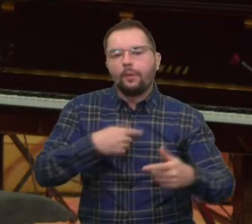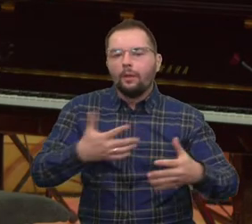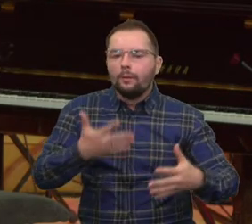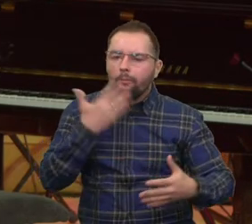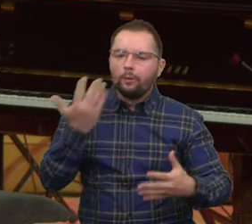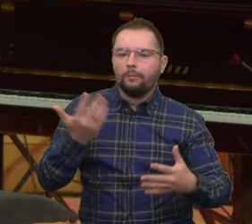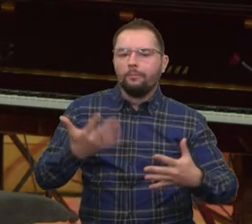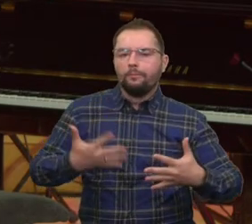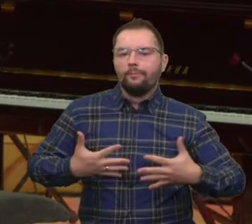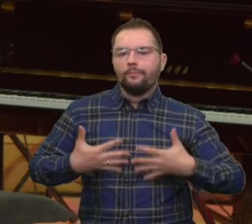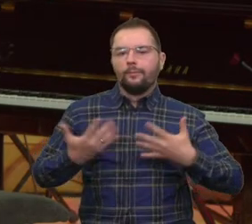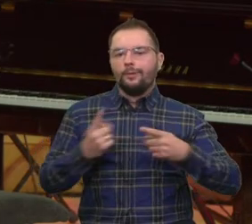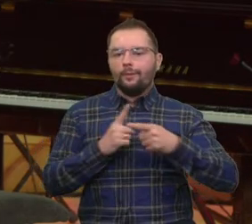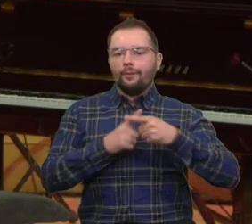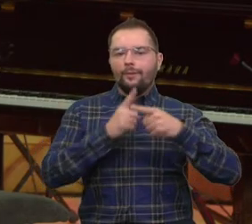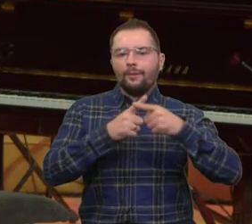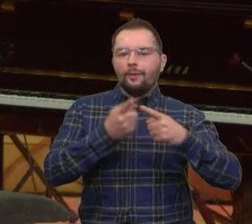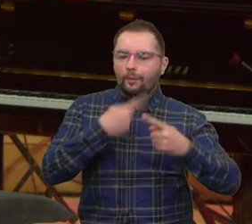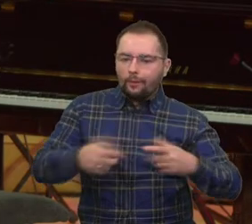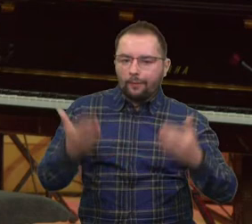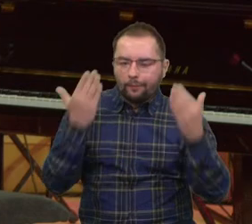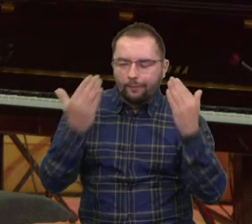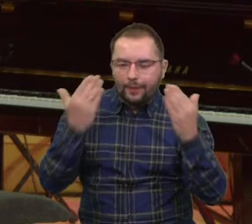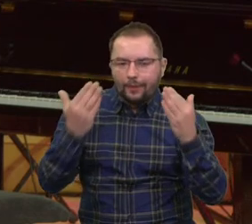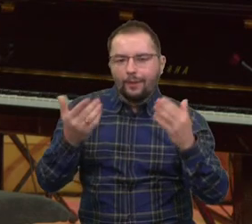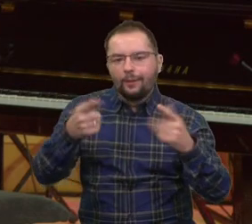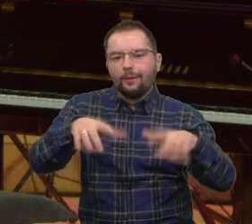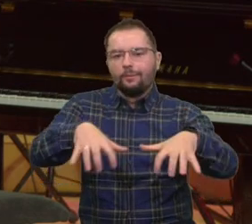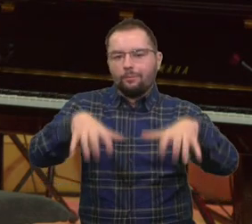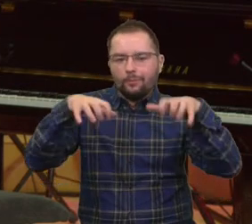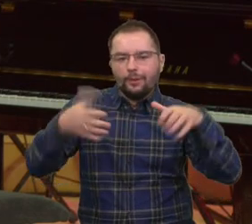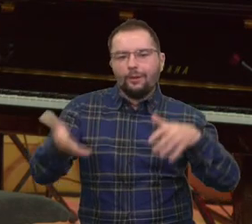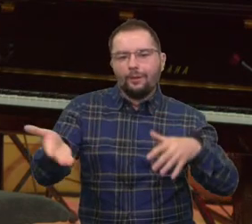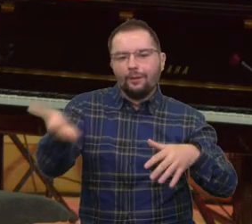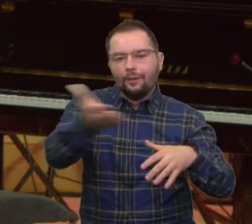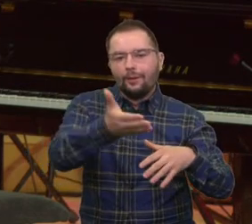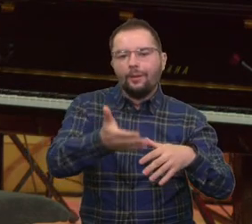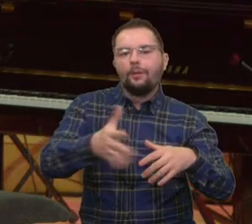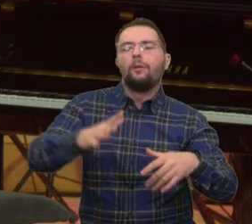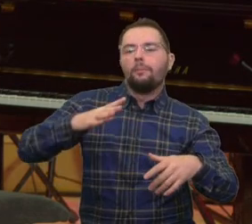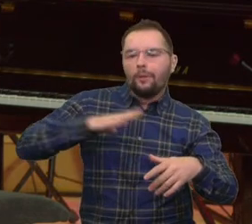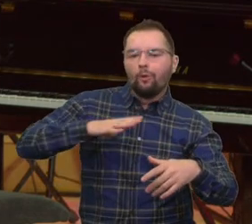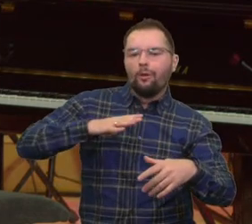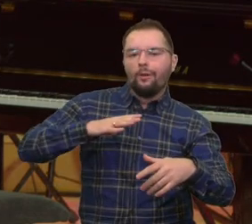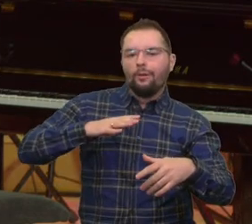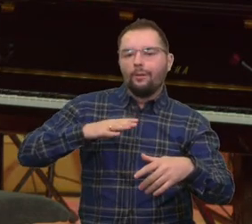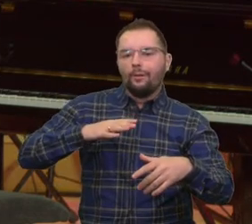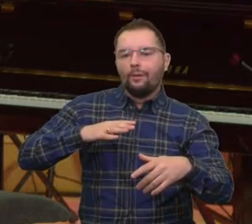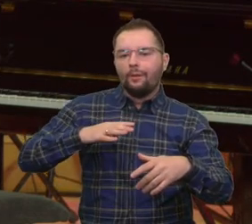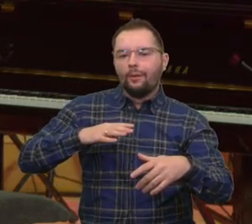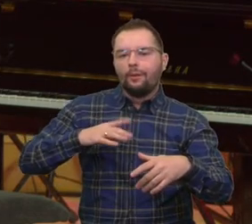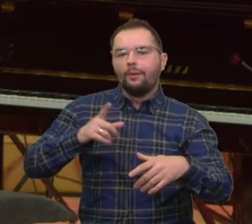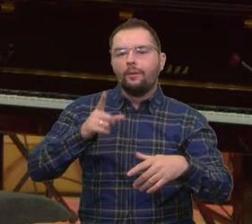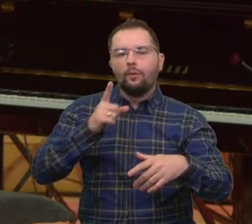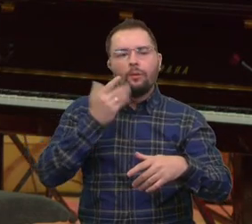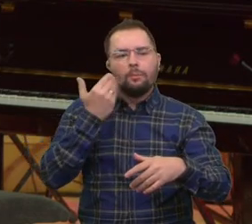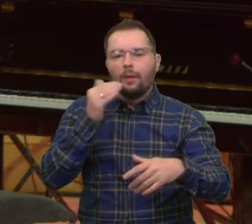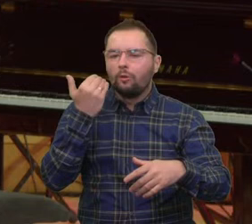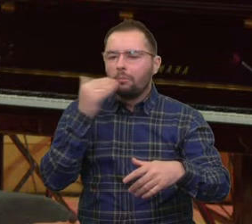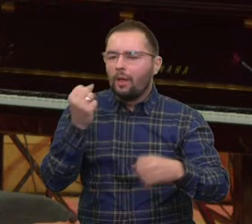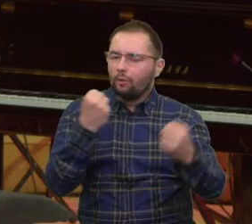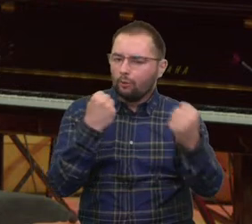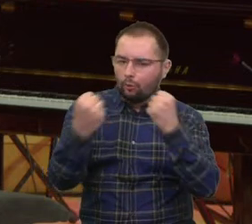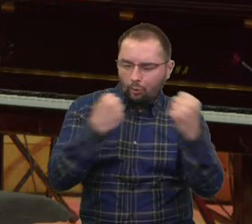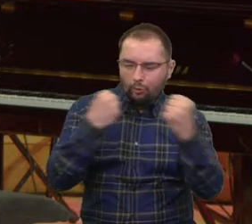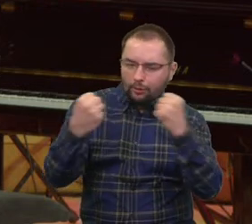wzruszeniem witam dzisiaj na sali także tych, którzy wtedy w sposób dramatycznie trudny